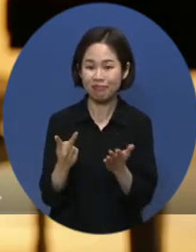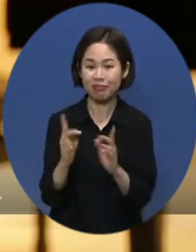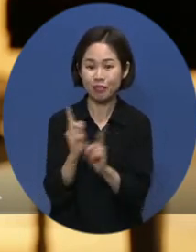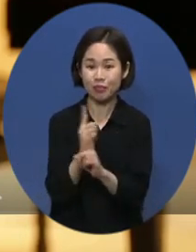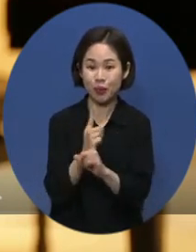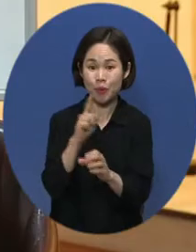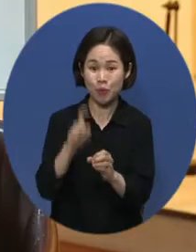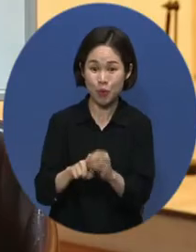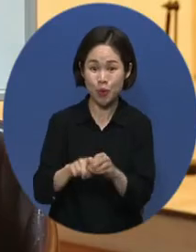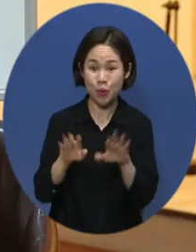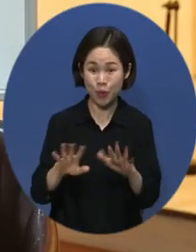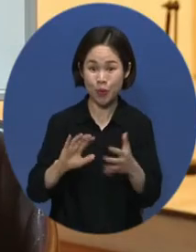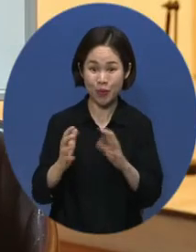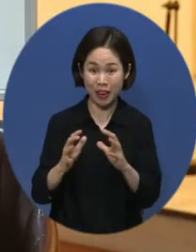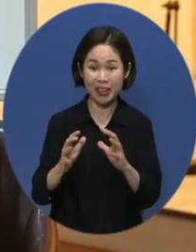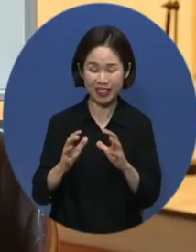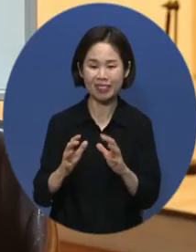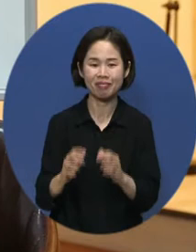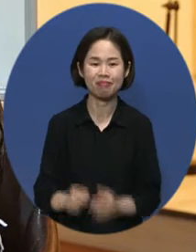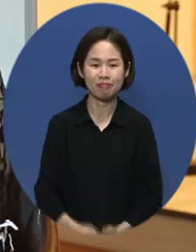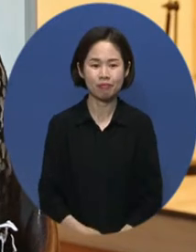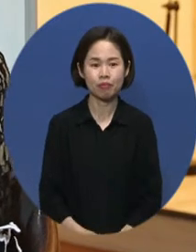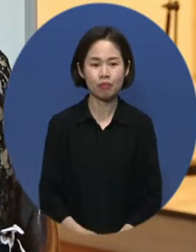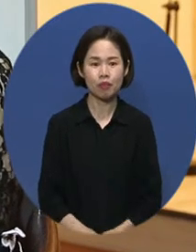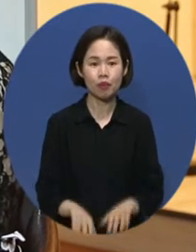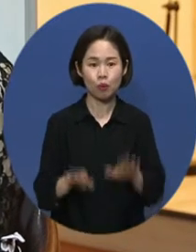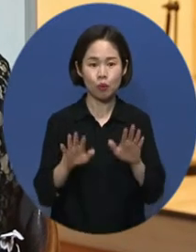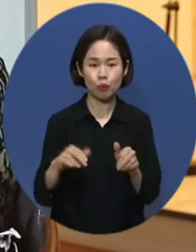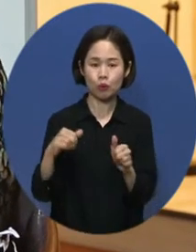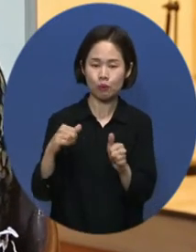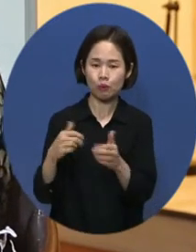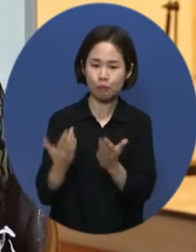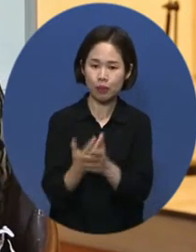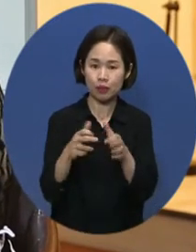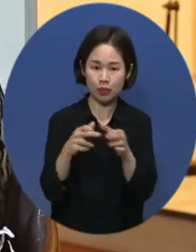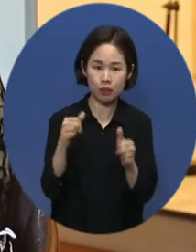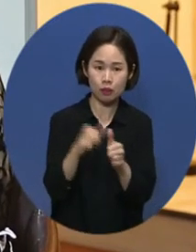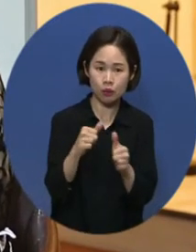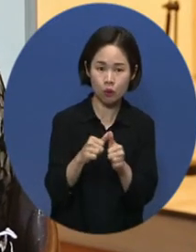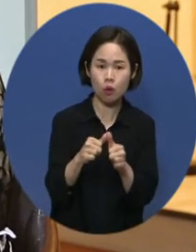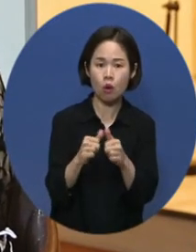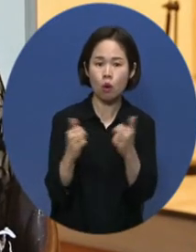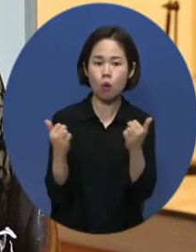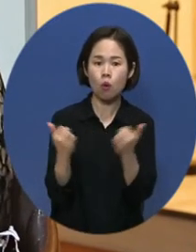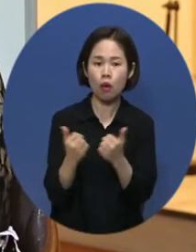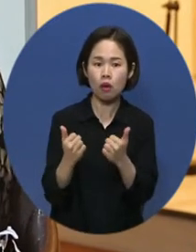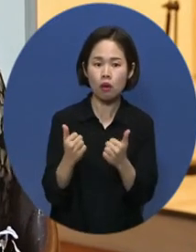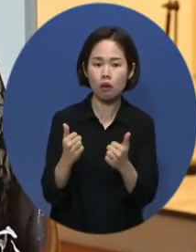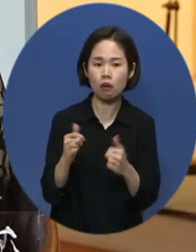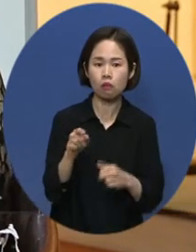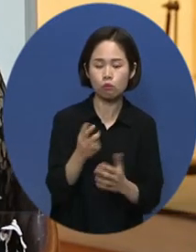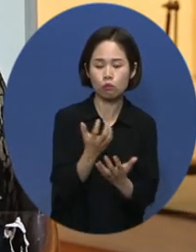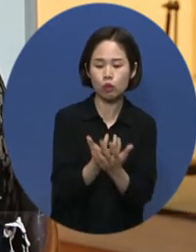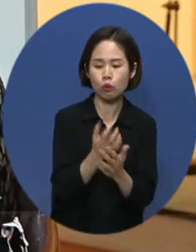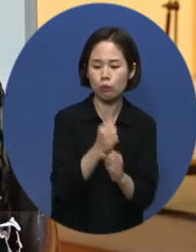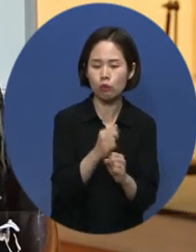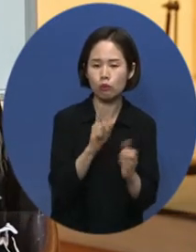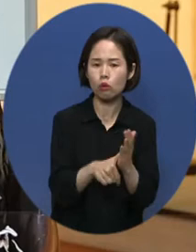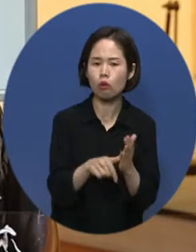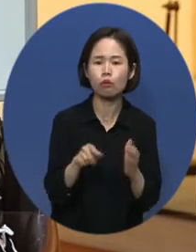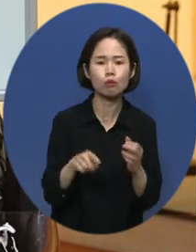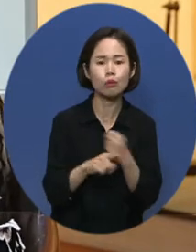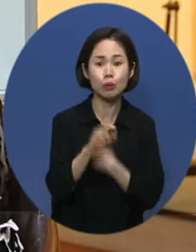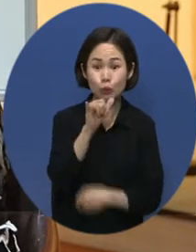왔습니다. 그럼 이런 잔회의가 그 읽기 쉬운 자료 제작하는 데 있어서 어떤 의미가 있나요? 네, 이제